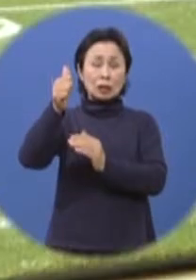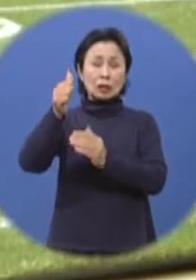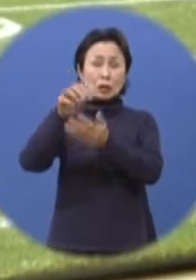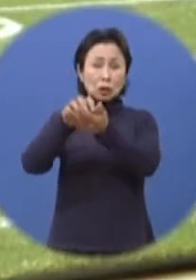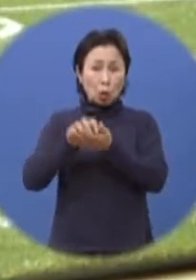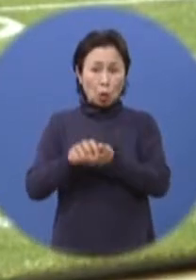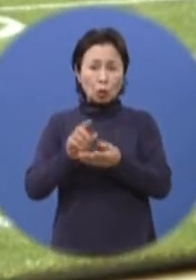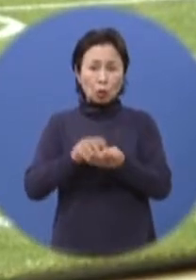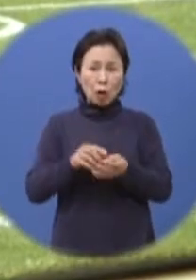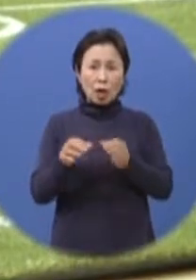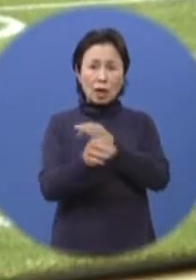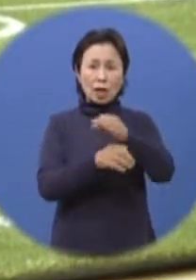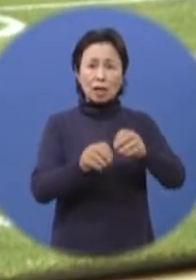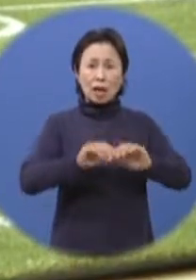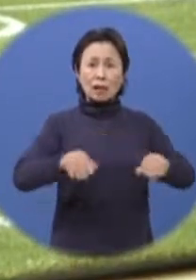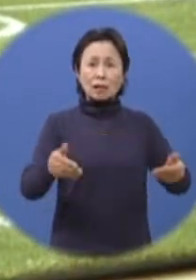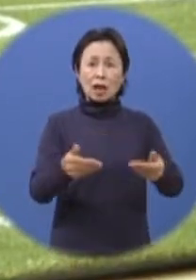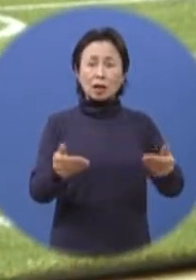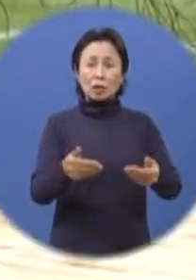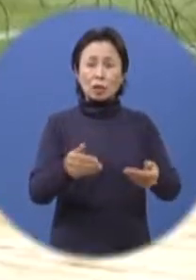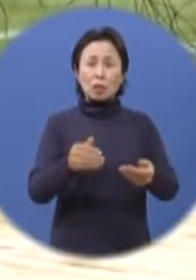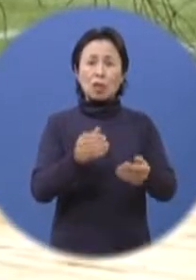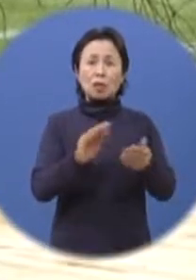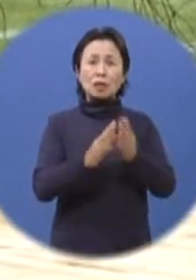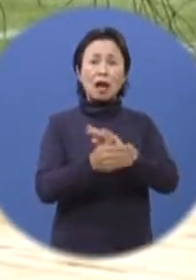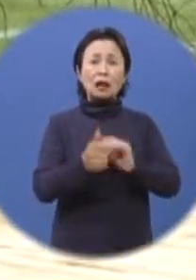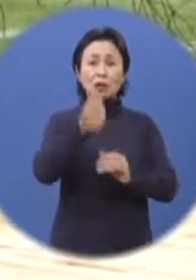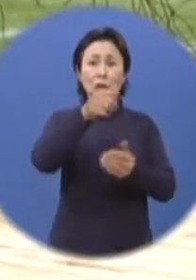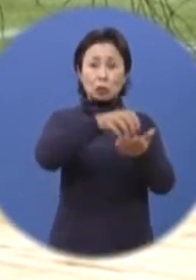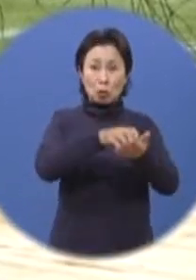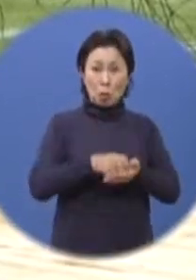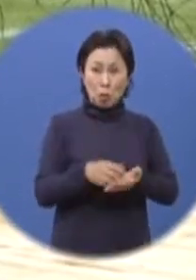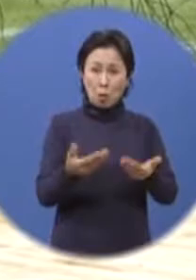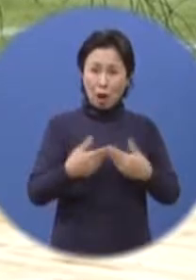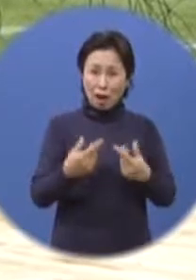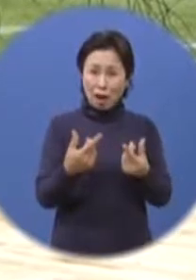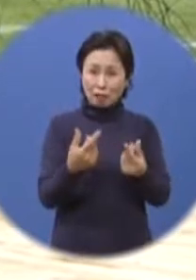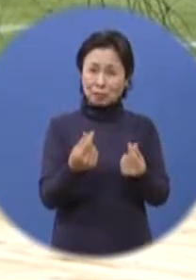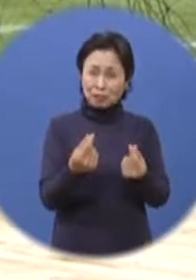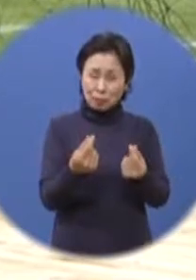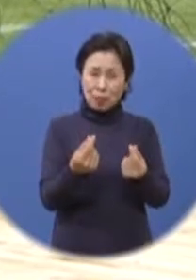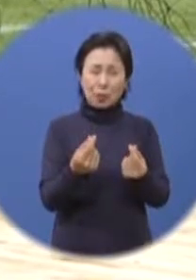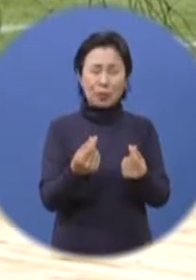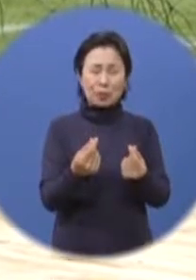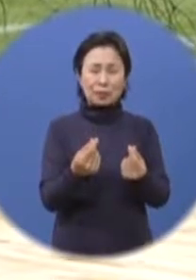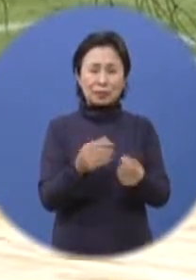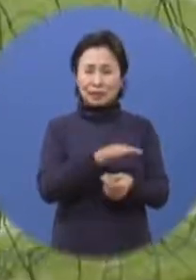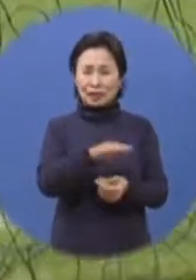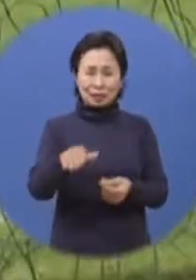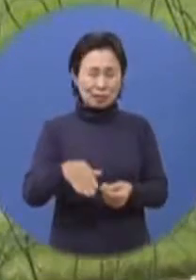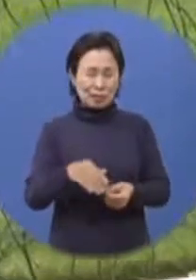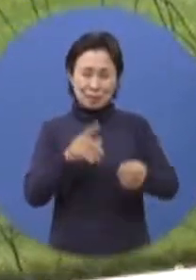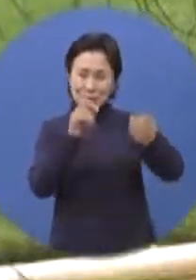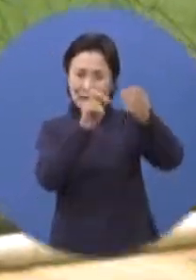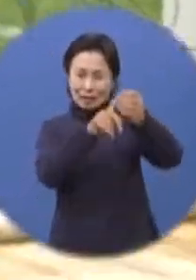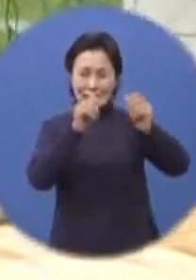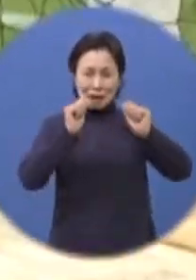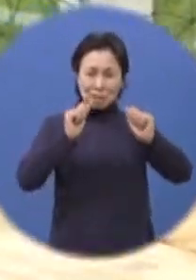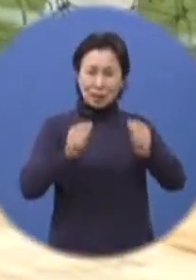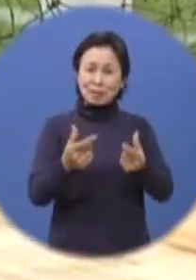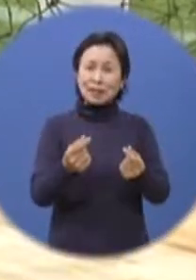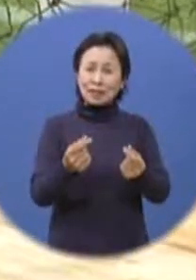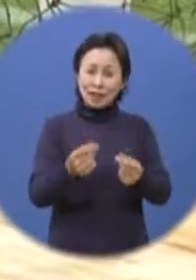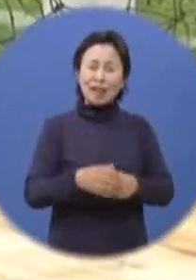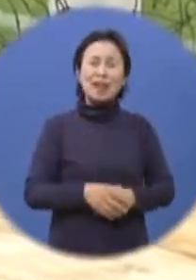学生第二之丸たいうのすごいですよねそれを目指してじゃあみなさん頑張ってあるわけですよね